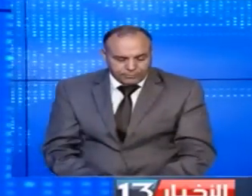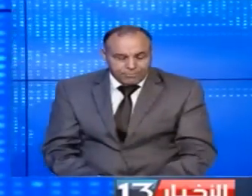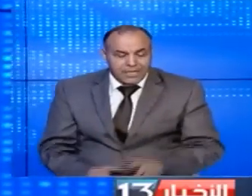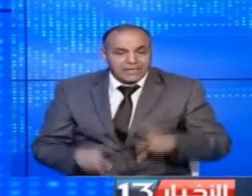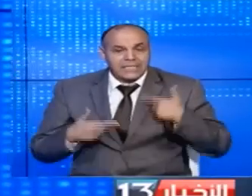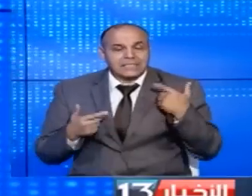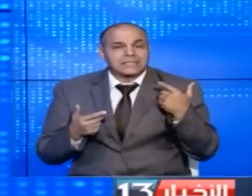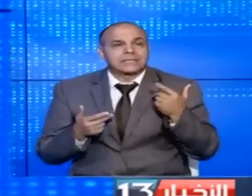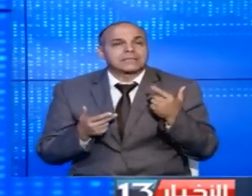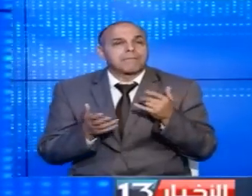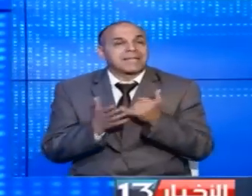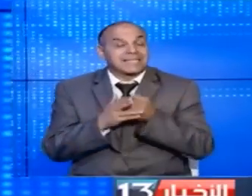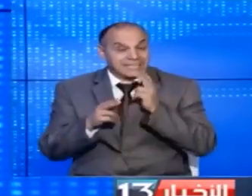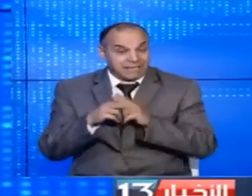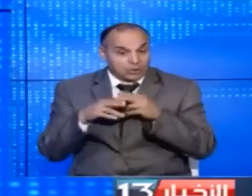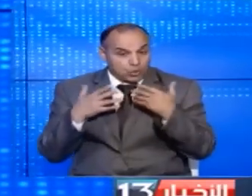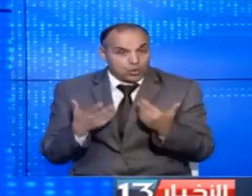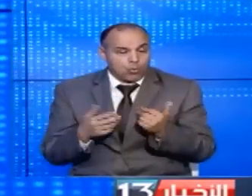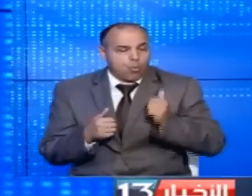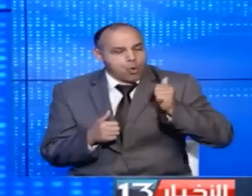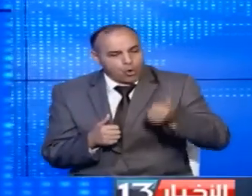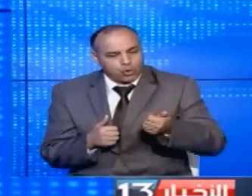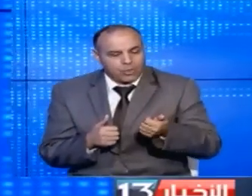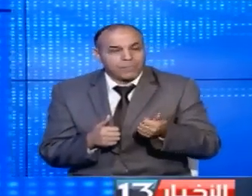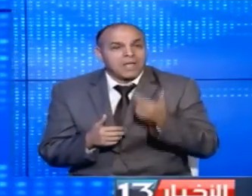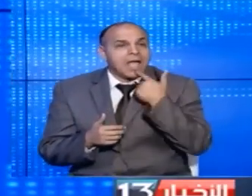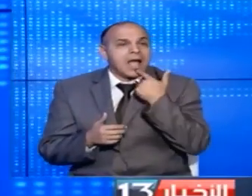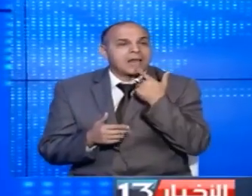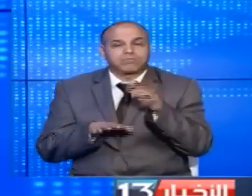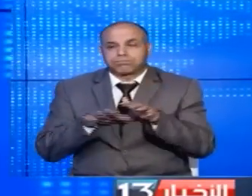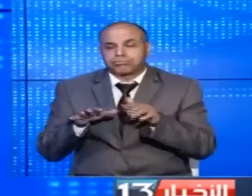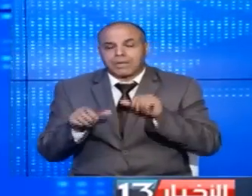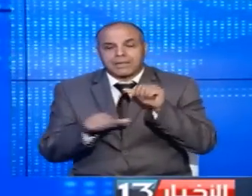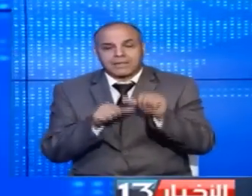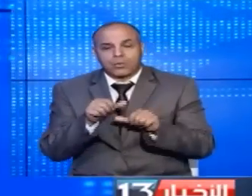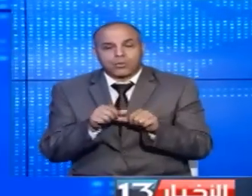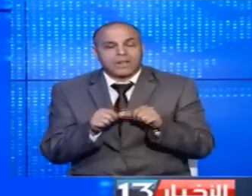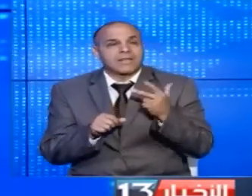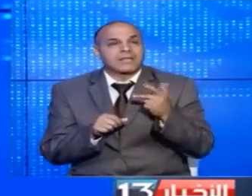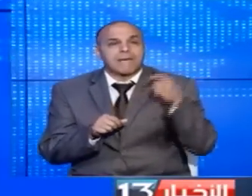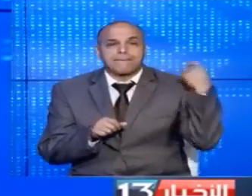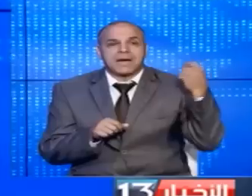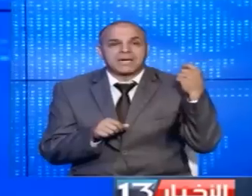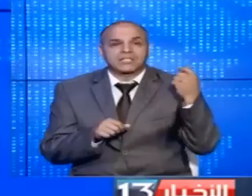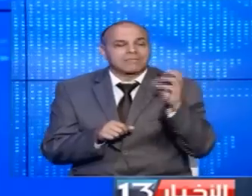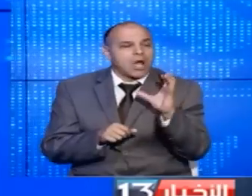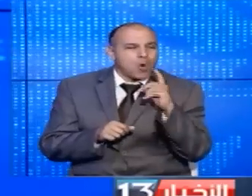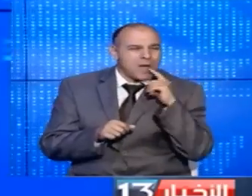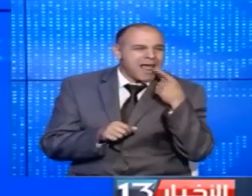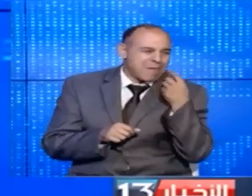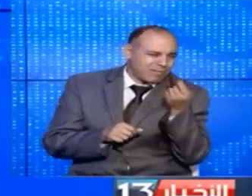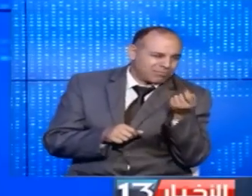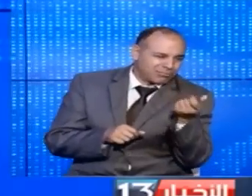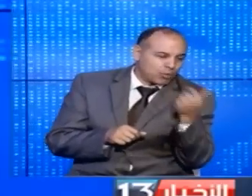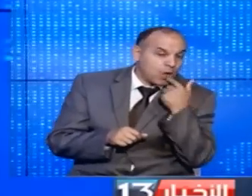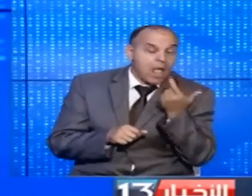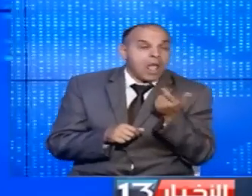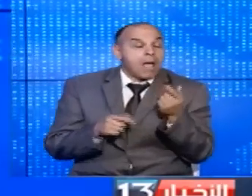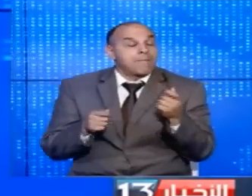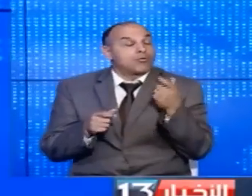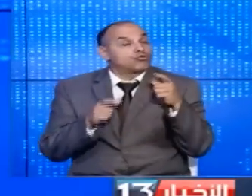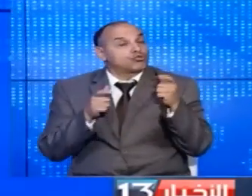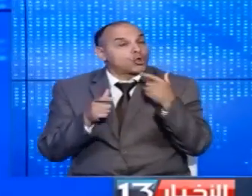تعيش مدينة صفاقس اليوم وغدا على وقع فعاليات الدورة الثالثة لمهرجان الرمان، ويعد المهرجان